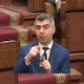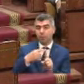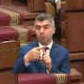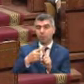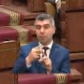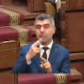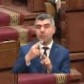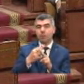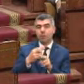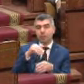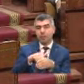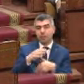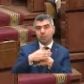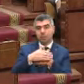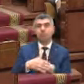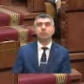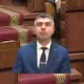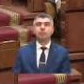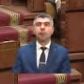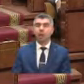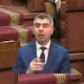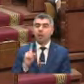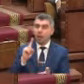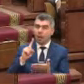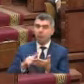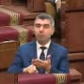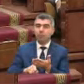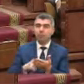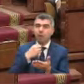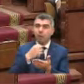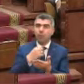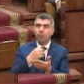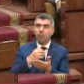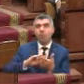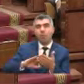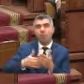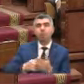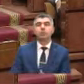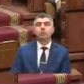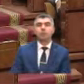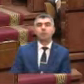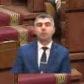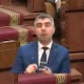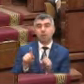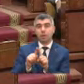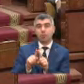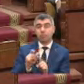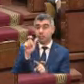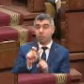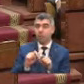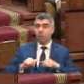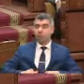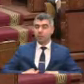فريق التجمع الوطني للأحرار، لا بد من التوقف لتوجيه كما وجهتم أنتم سيد